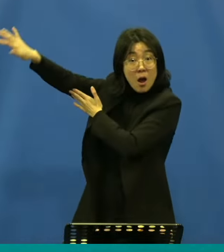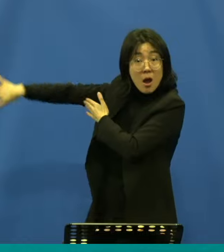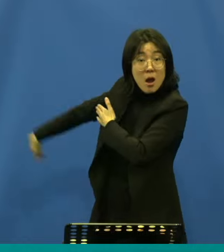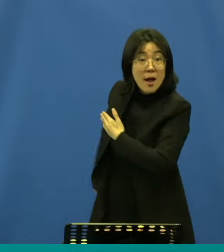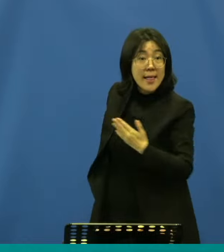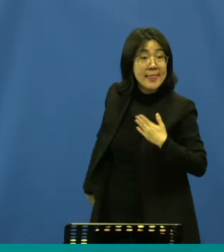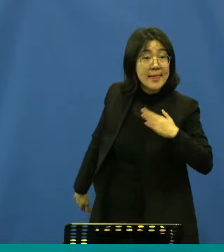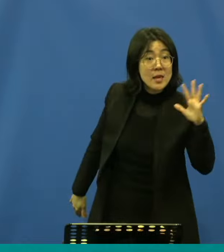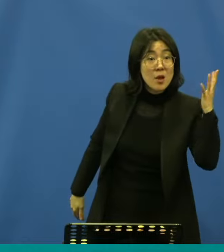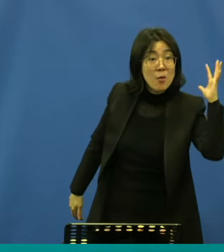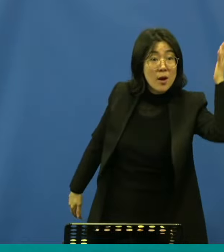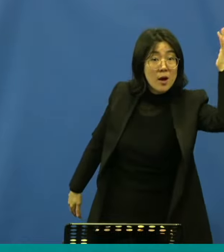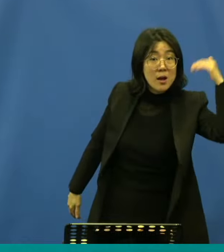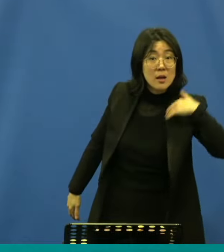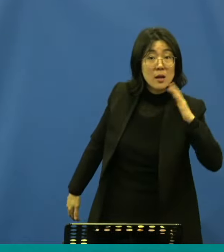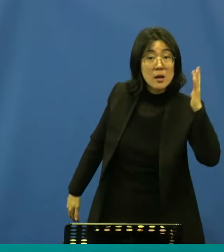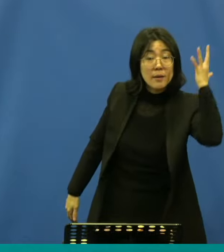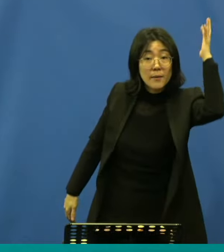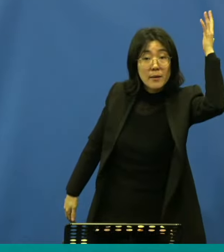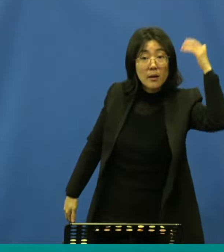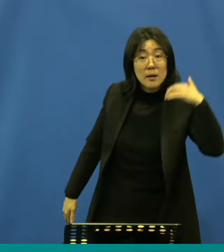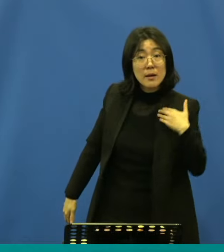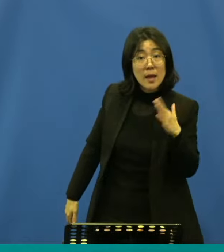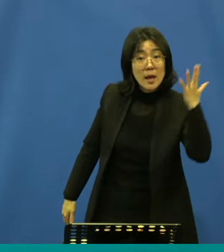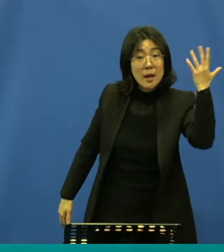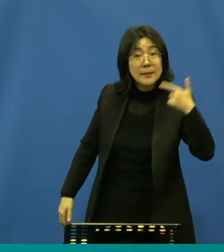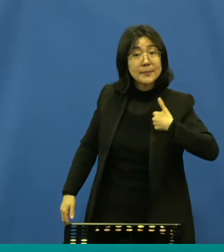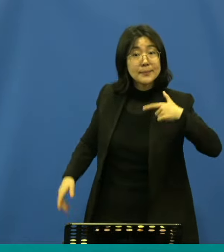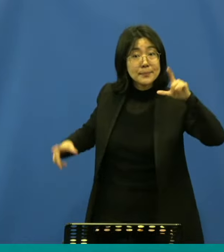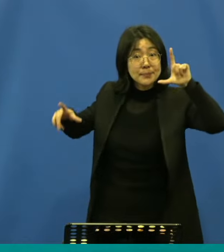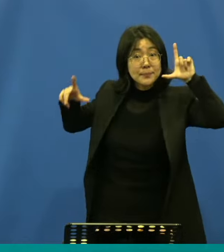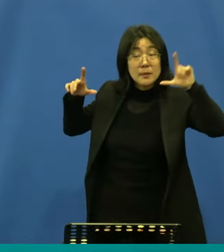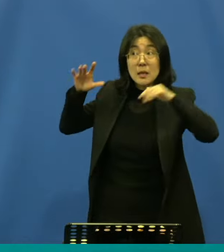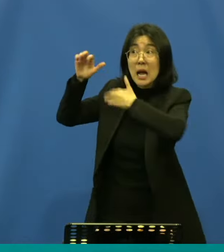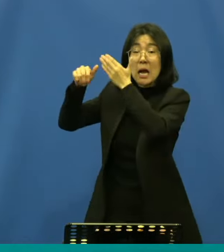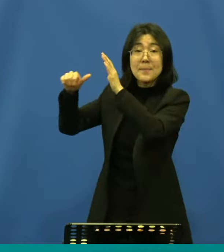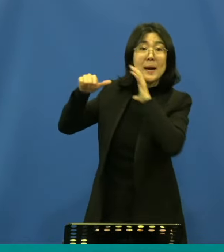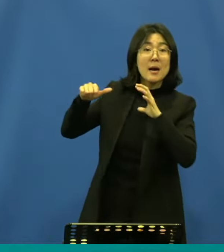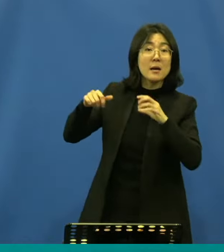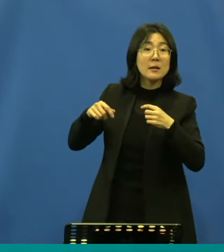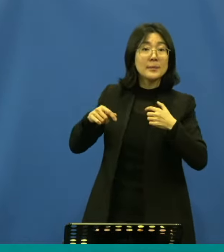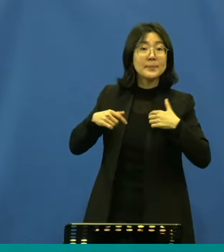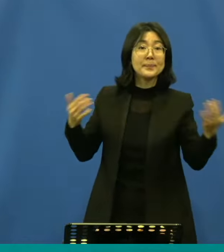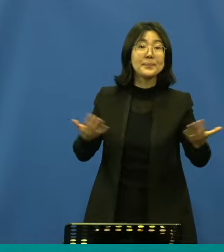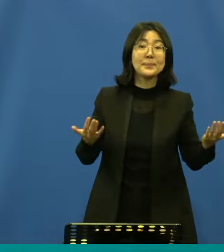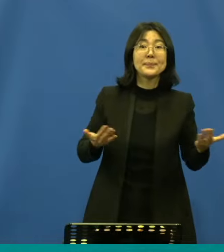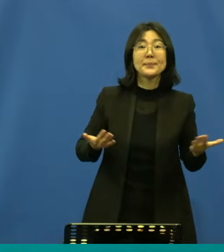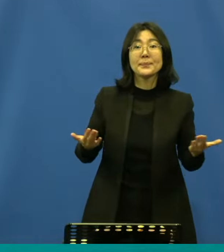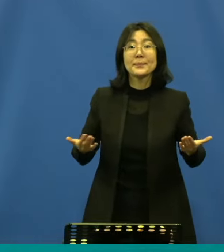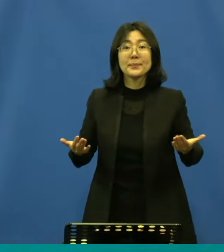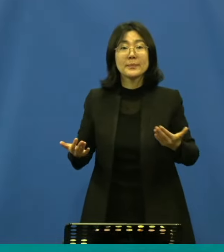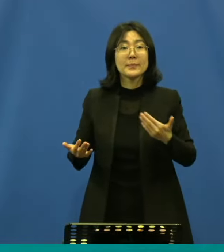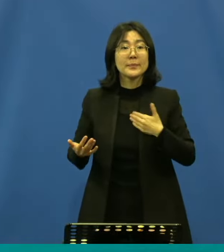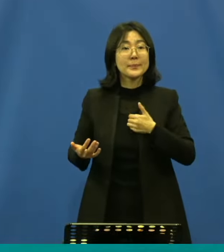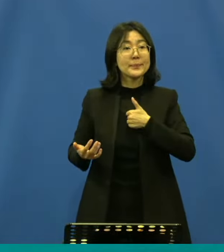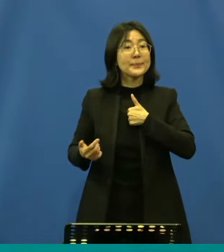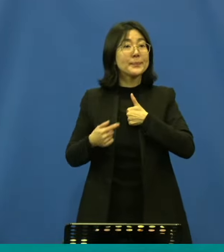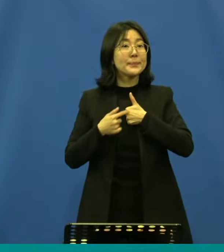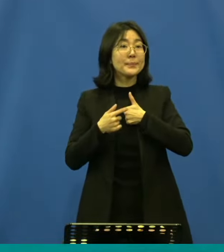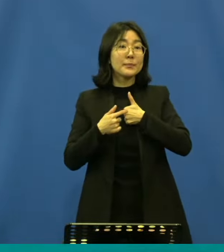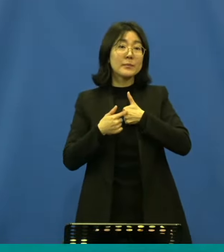하나님의 영광이 없어요. 내 명예가 더 중요해요. 자기 개인의 자존심 지키기에